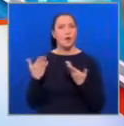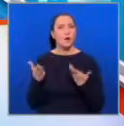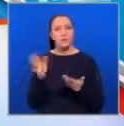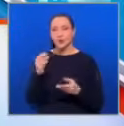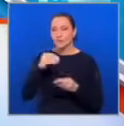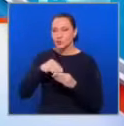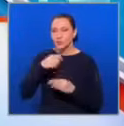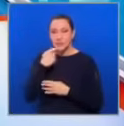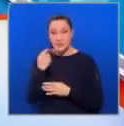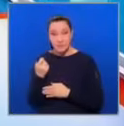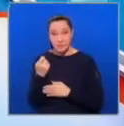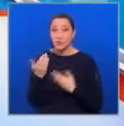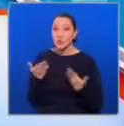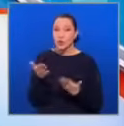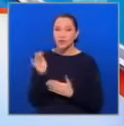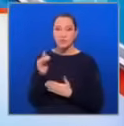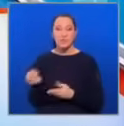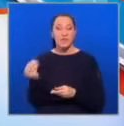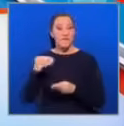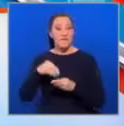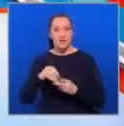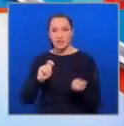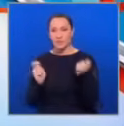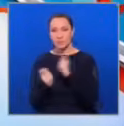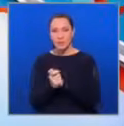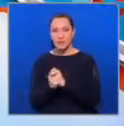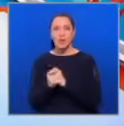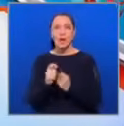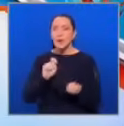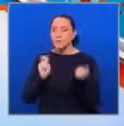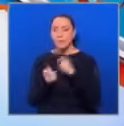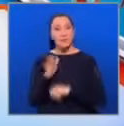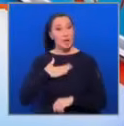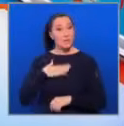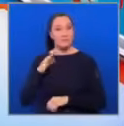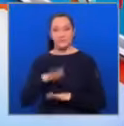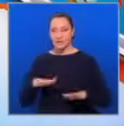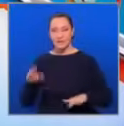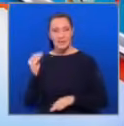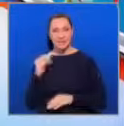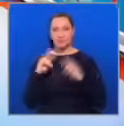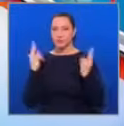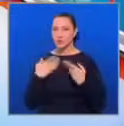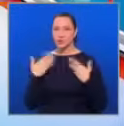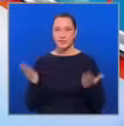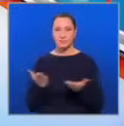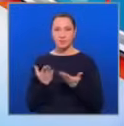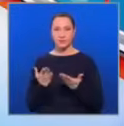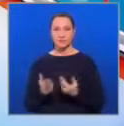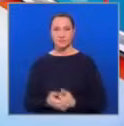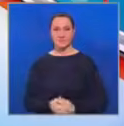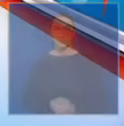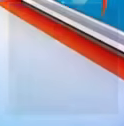какво ще включват изпитите и кога ще бъдат въведени промените реформи ще има и в яслите по света и у нас